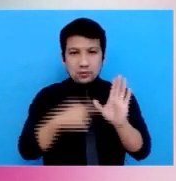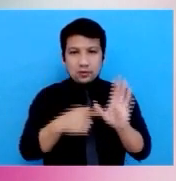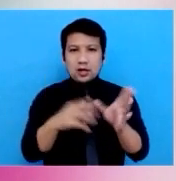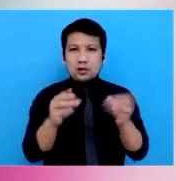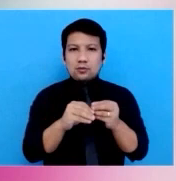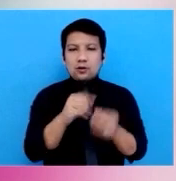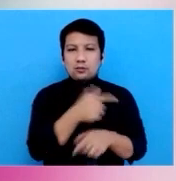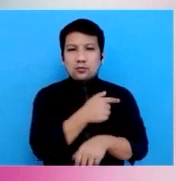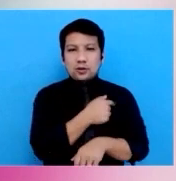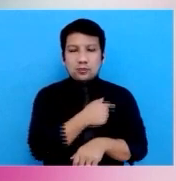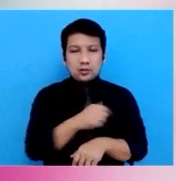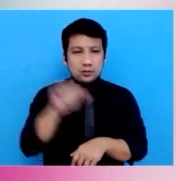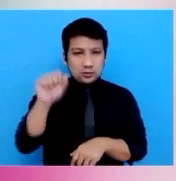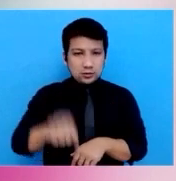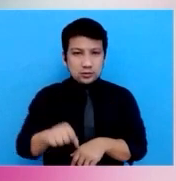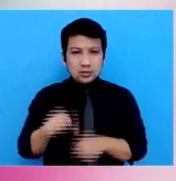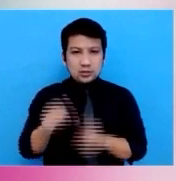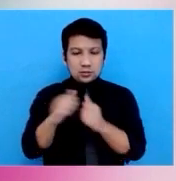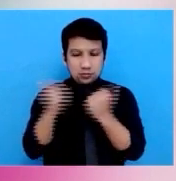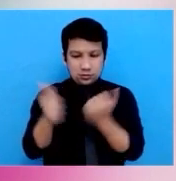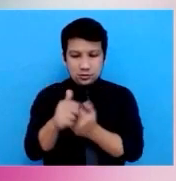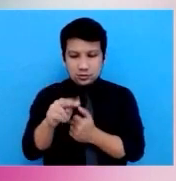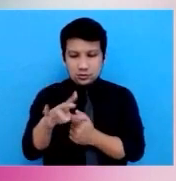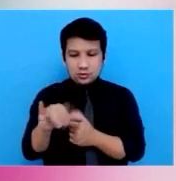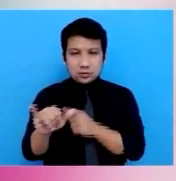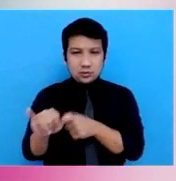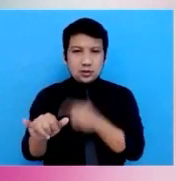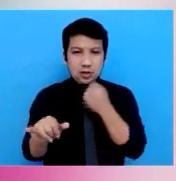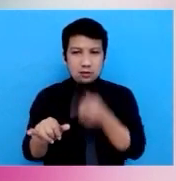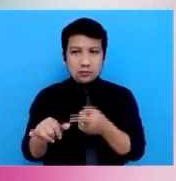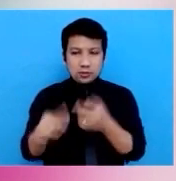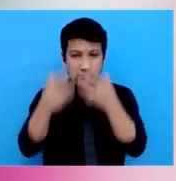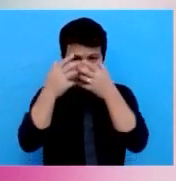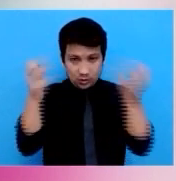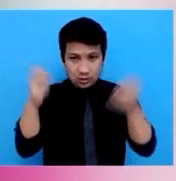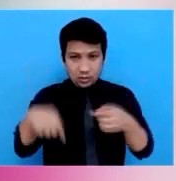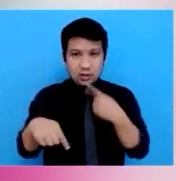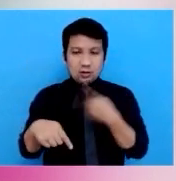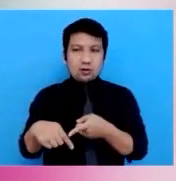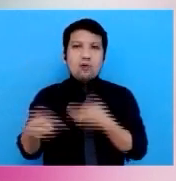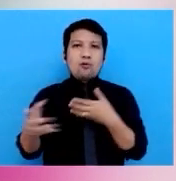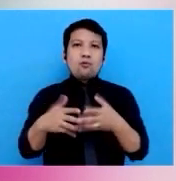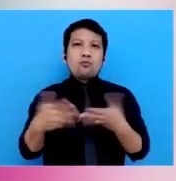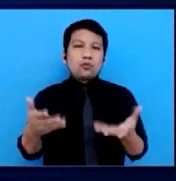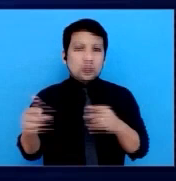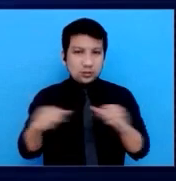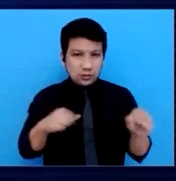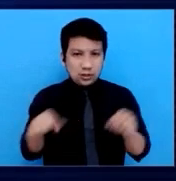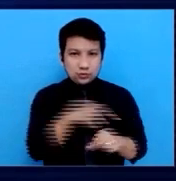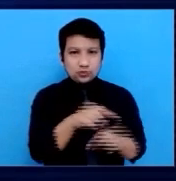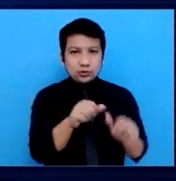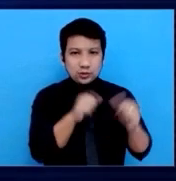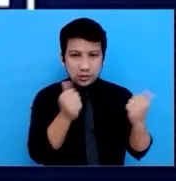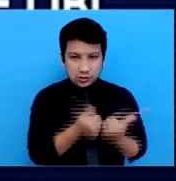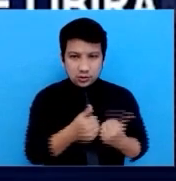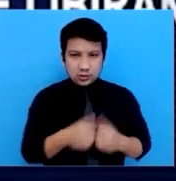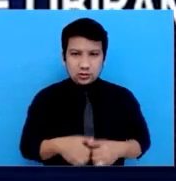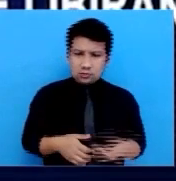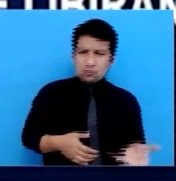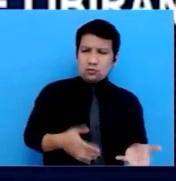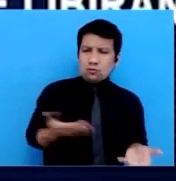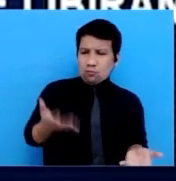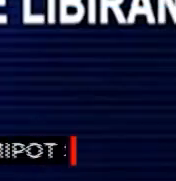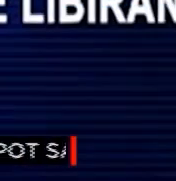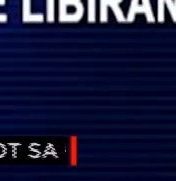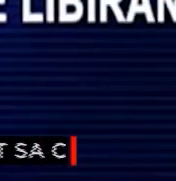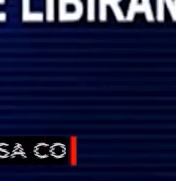ng Southmaid's Housekeeping Services. Ang mas ikinagagalit pa niya, wala raw aksyon ang ahensya. Sabi ko, bakit hindi nyo, ang laki